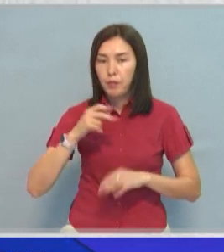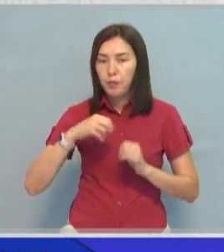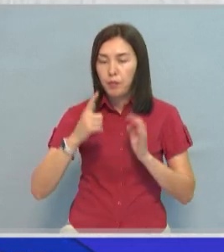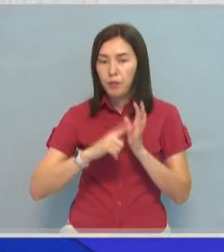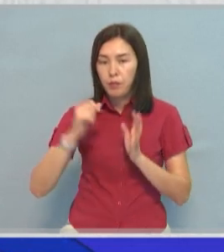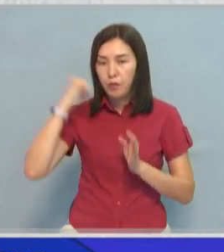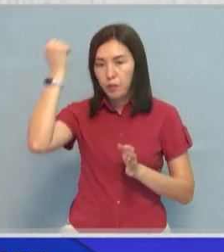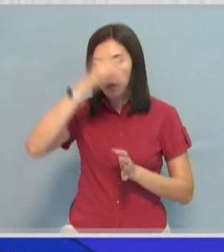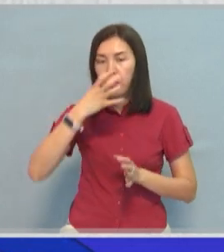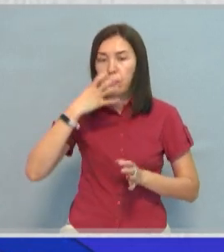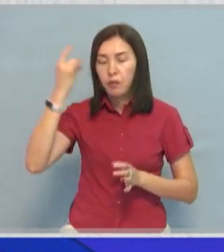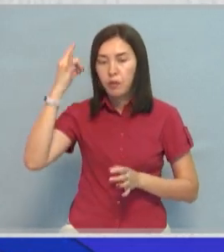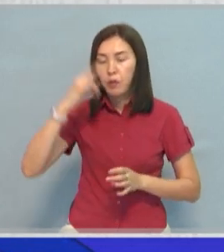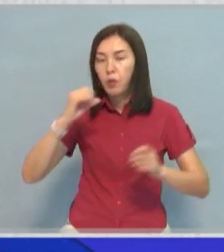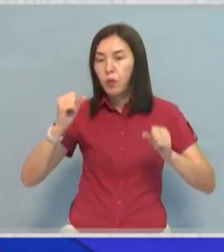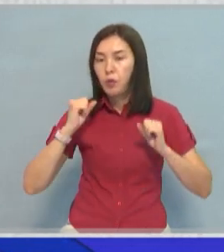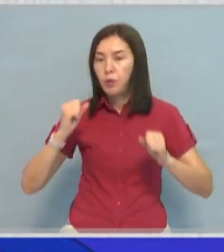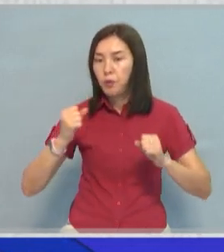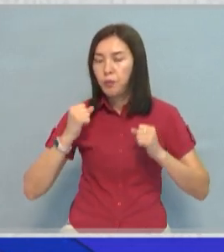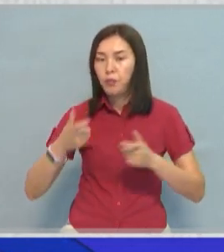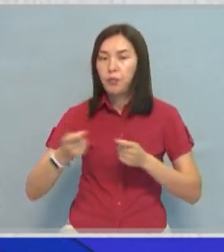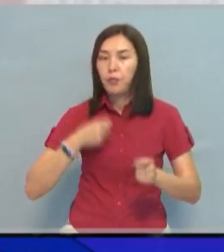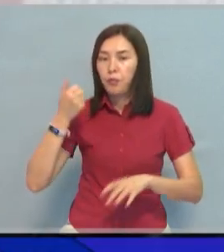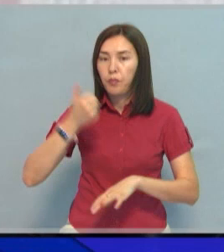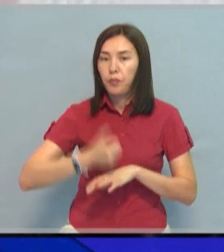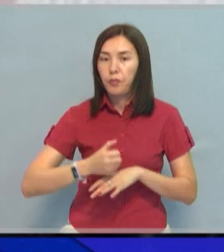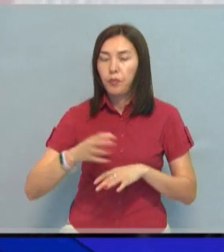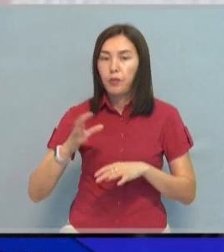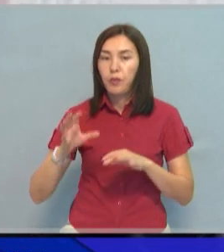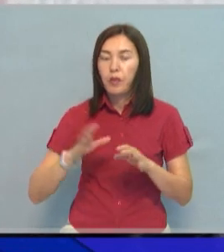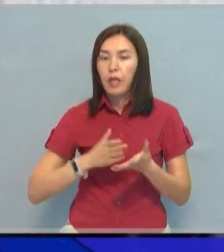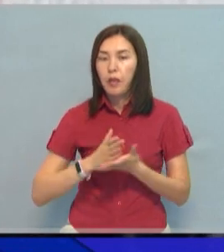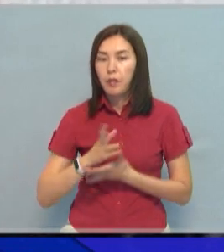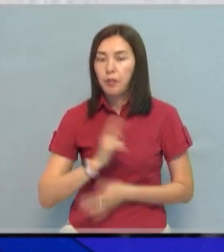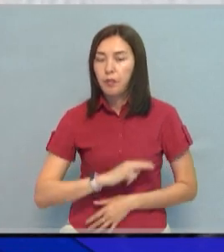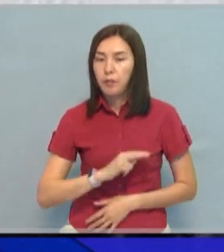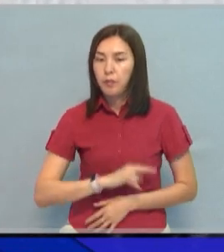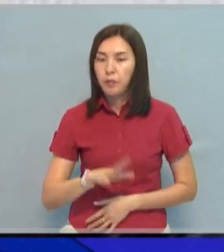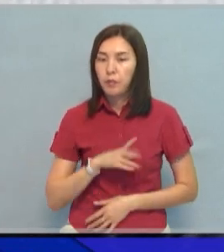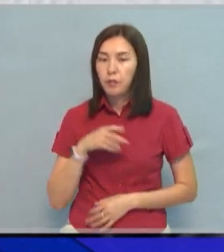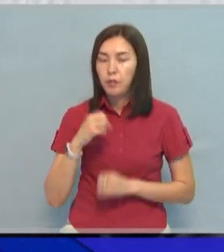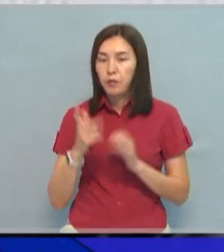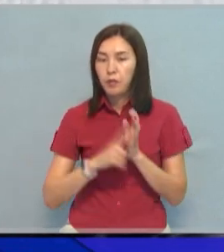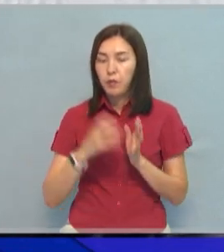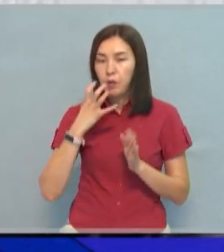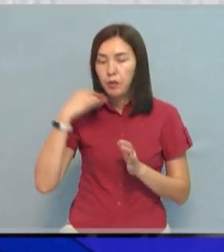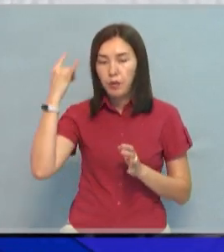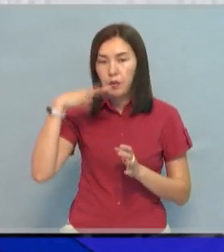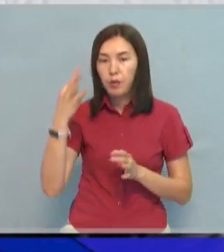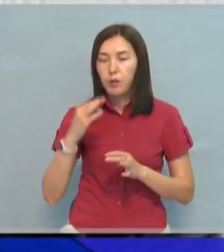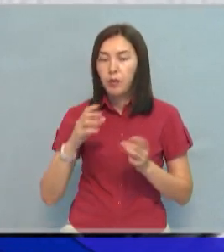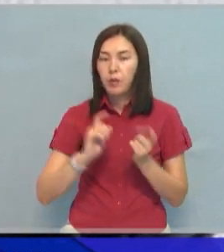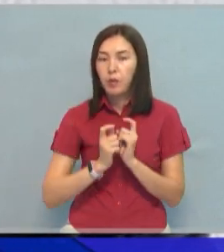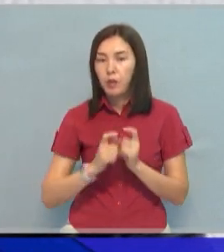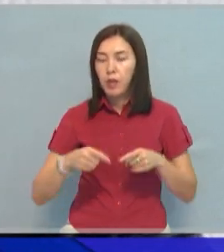2013-17 жылдары Оңтүстік Қазақстан облысы дене шынықтыру және спорт басқармасы басшысының орынбасары лауазымында жұмыс жасады. 2017 жылы Оңтүстік Қазақстан облысы